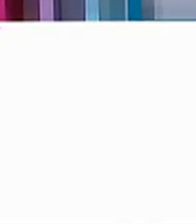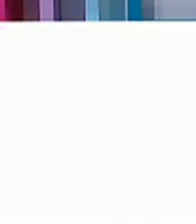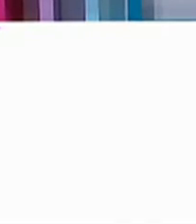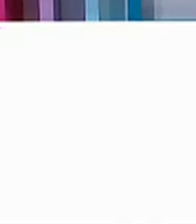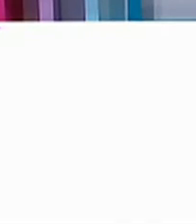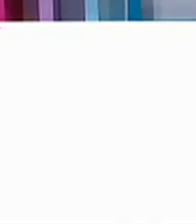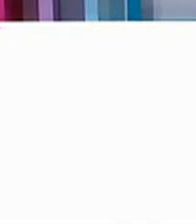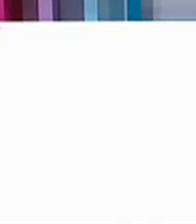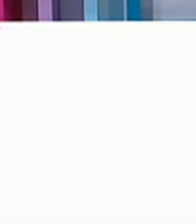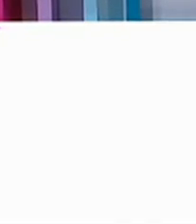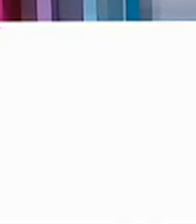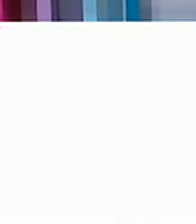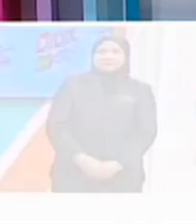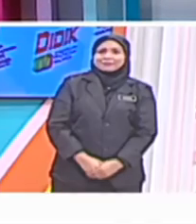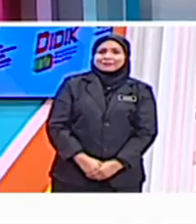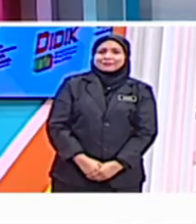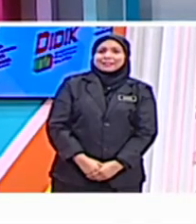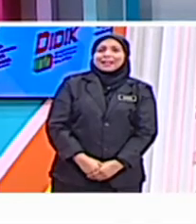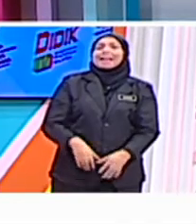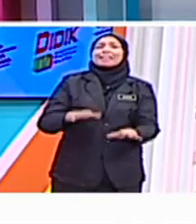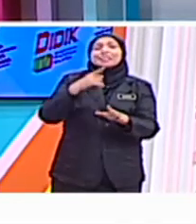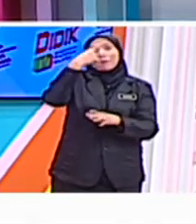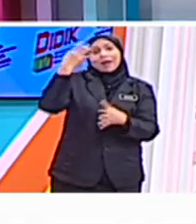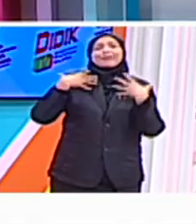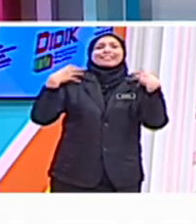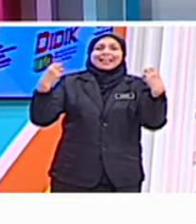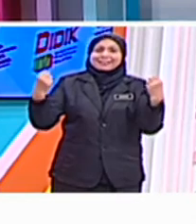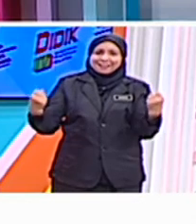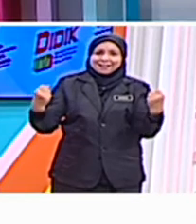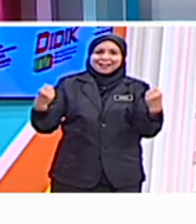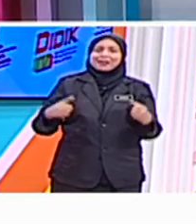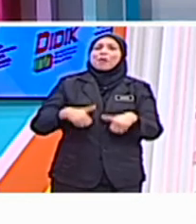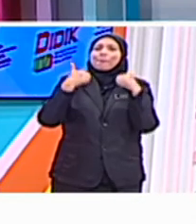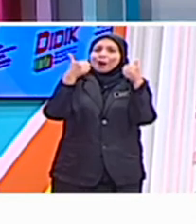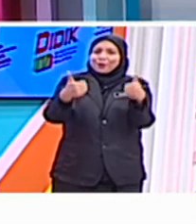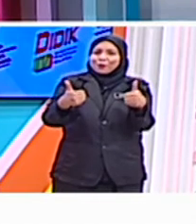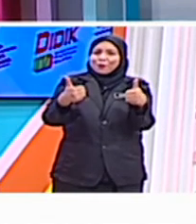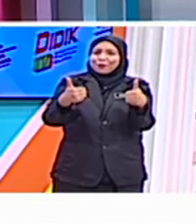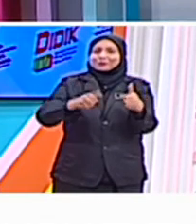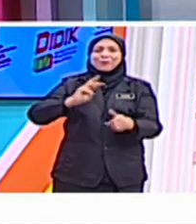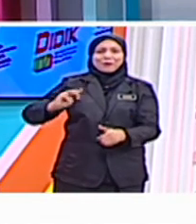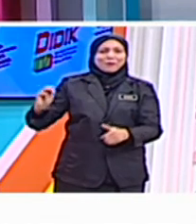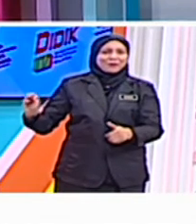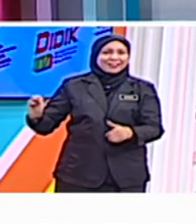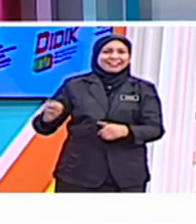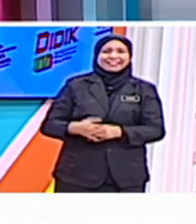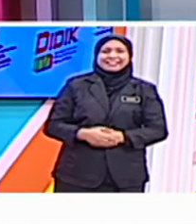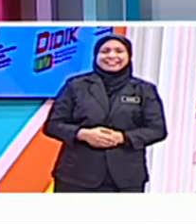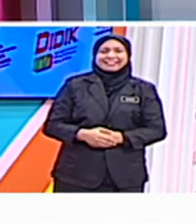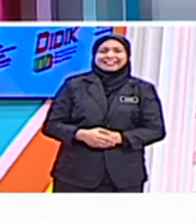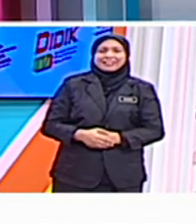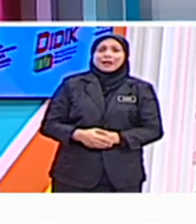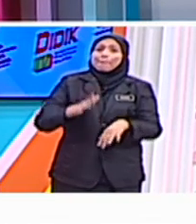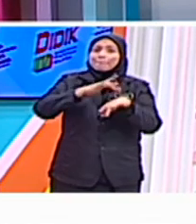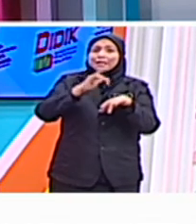Kenapa kamu kata boleh? Atas sebab kesihatan. Pandailah, hebatlah murid-murid mesti batu 10 ni. Cikgu panggil